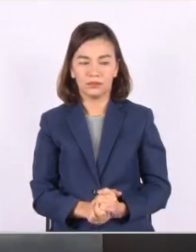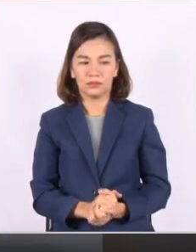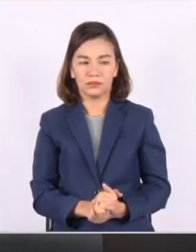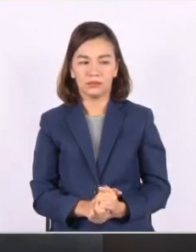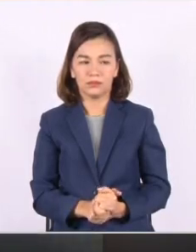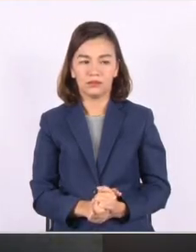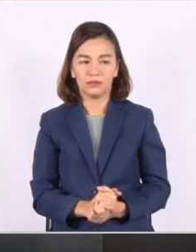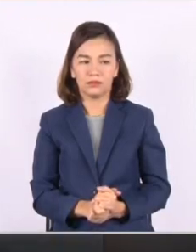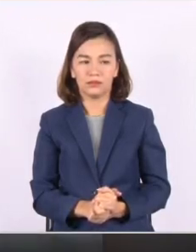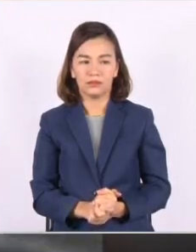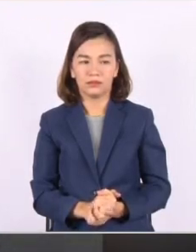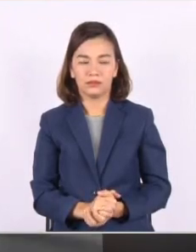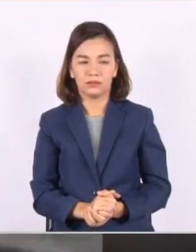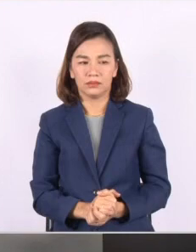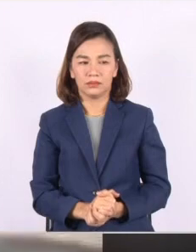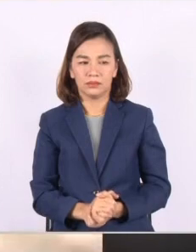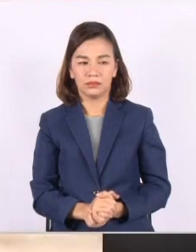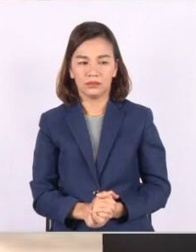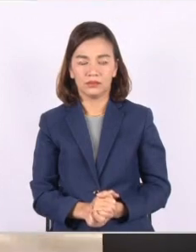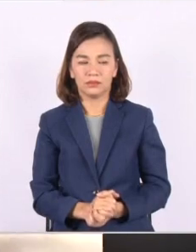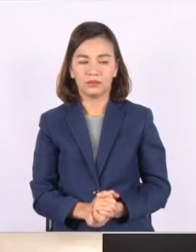ปาดคอเลย